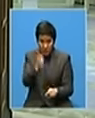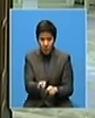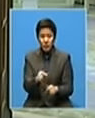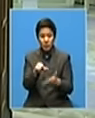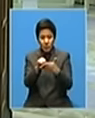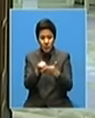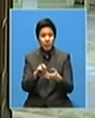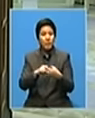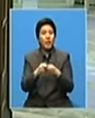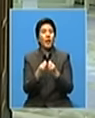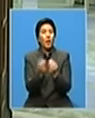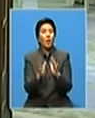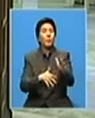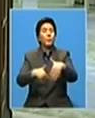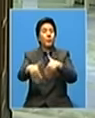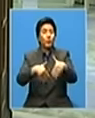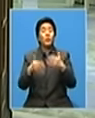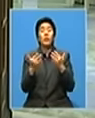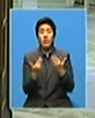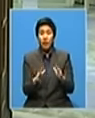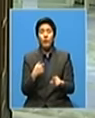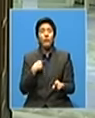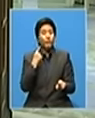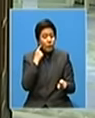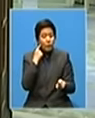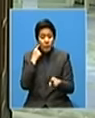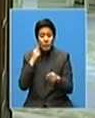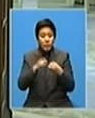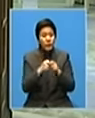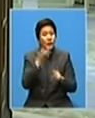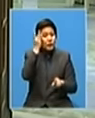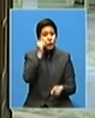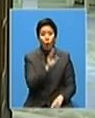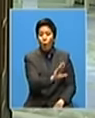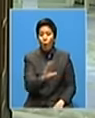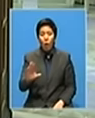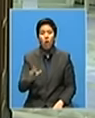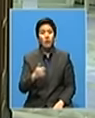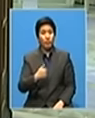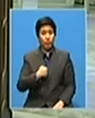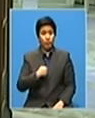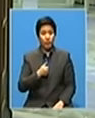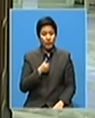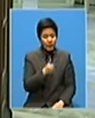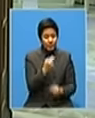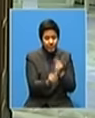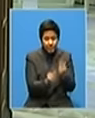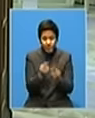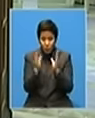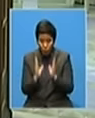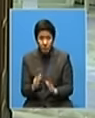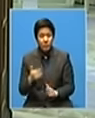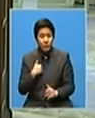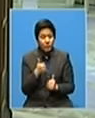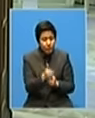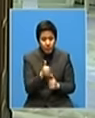าของพี่น้องประชาชนนะครับแล้วก็รับฟังปัญหาความคิดเห็นด้วยนะครับผมเองก็ลงตรวจเยี่ยมพี่น้องประชาชน